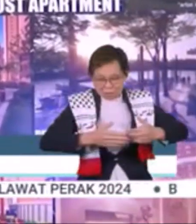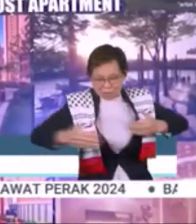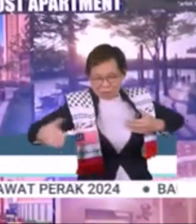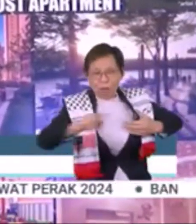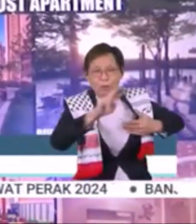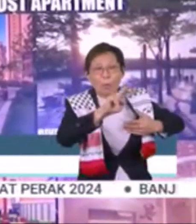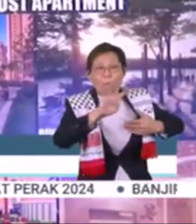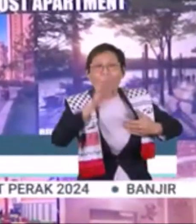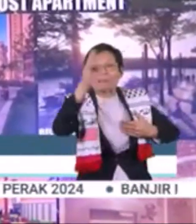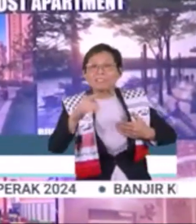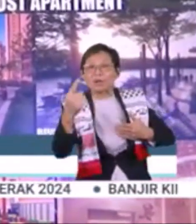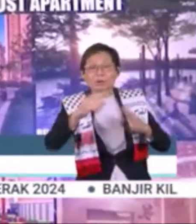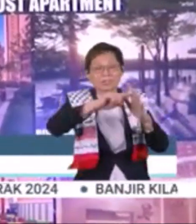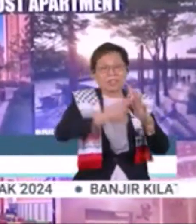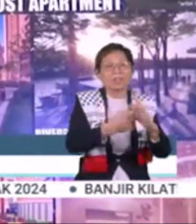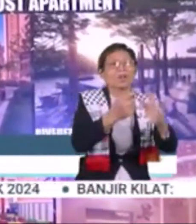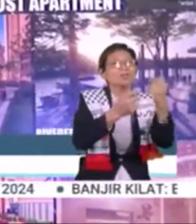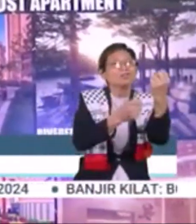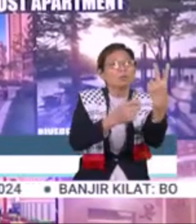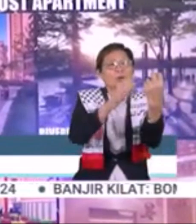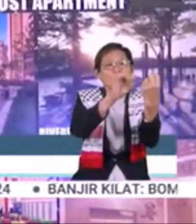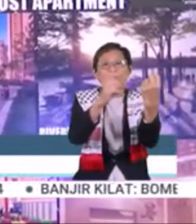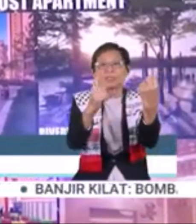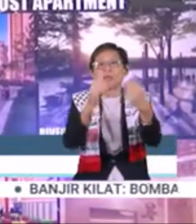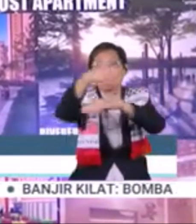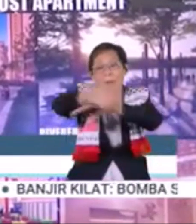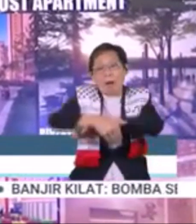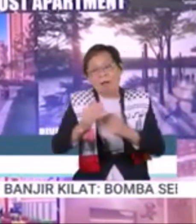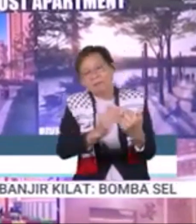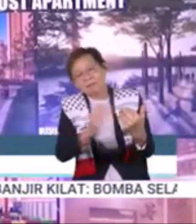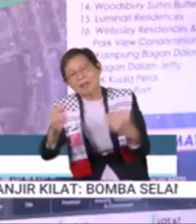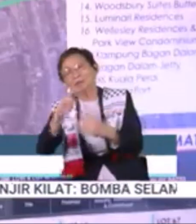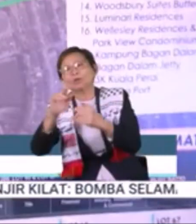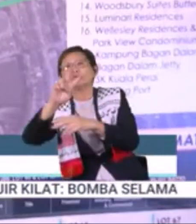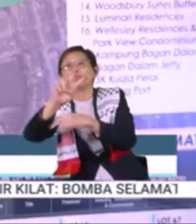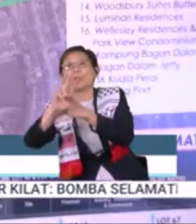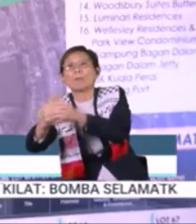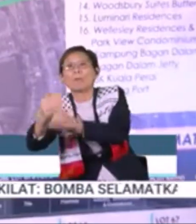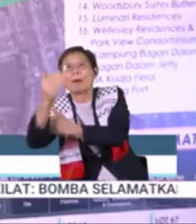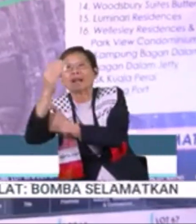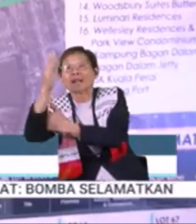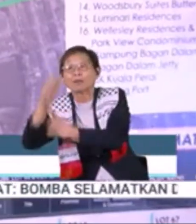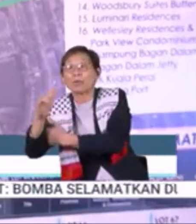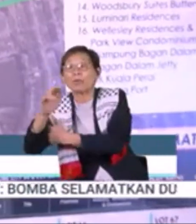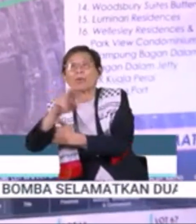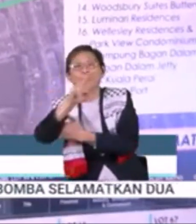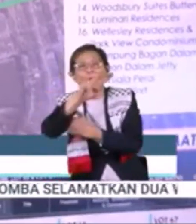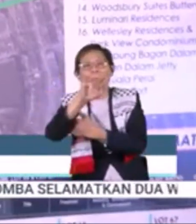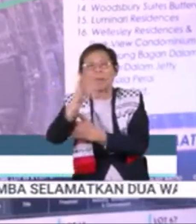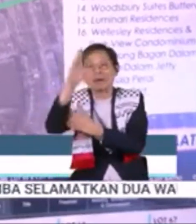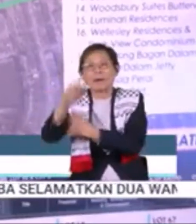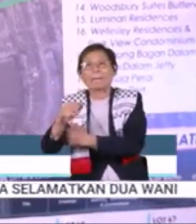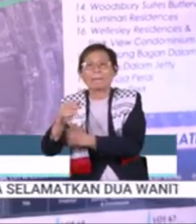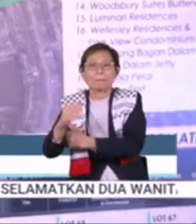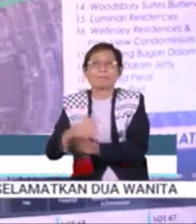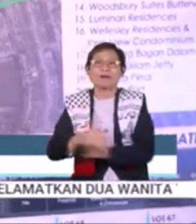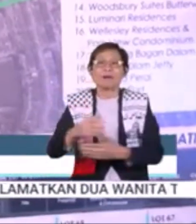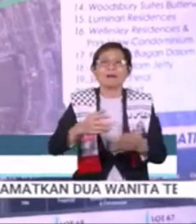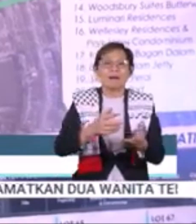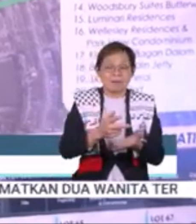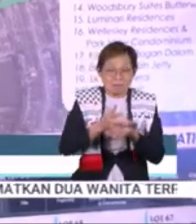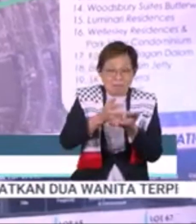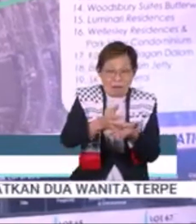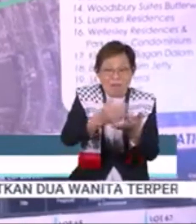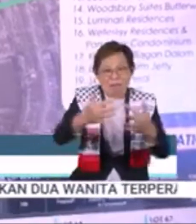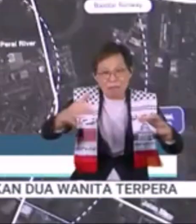24 Januari bermula 121 tengah malam hingga 2 Pagi 26 Januari bas rapid Penang turut memberikan perkhidmatan percuma